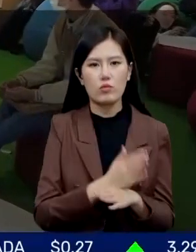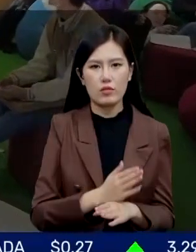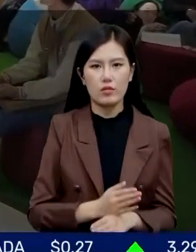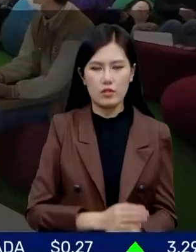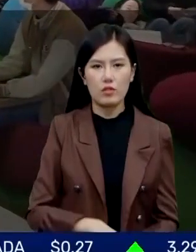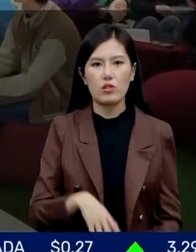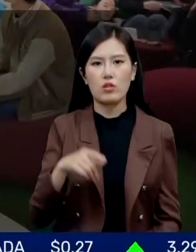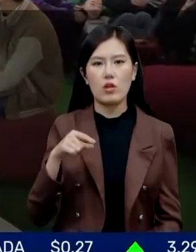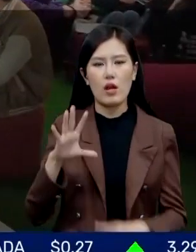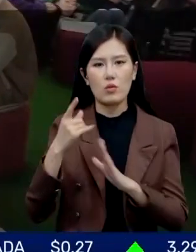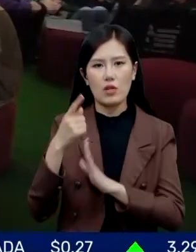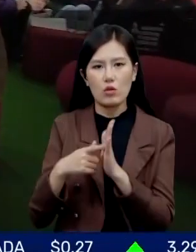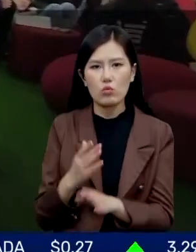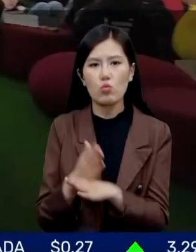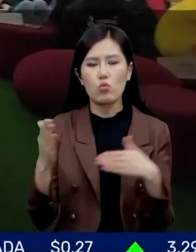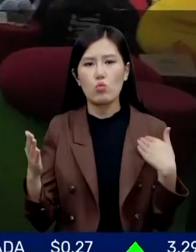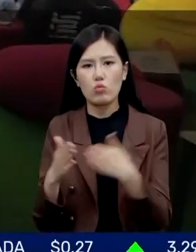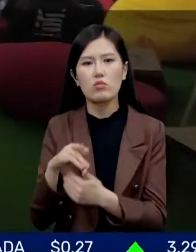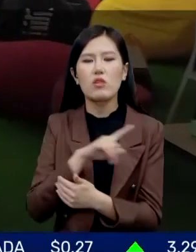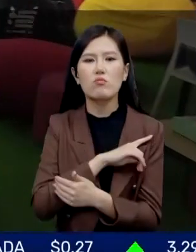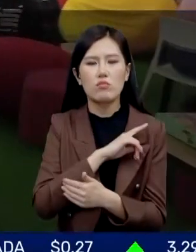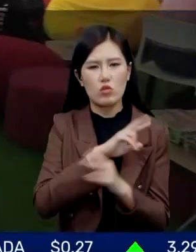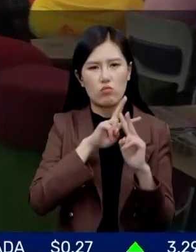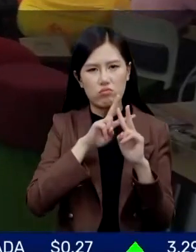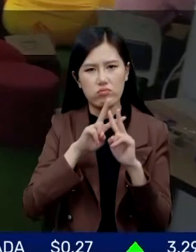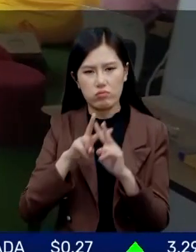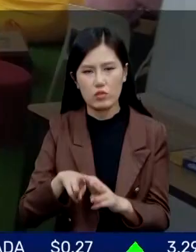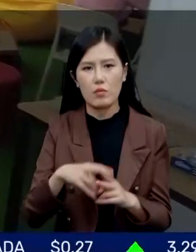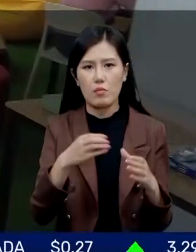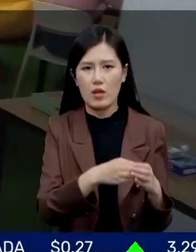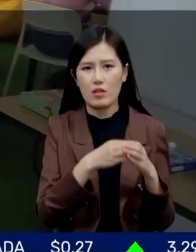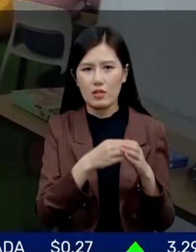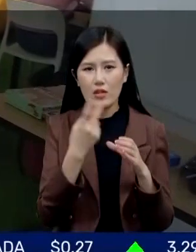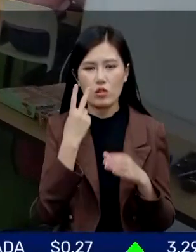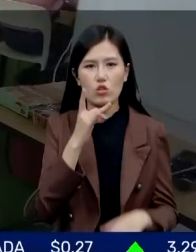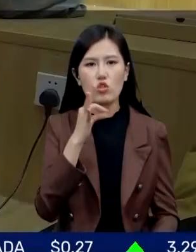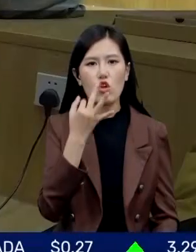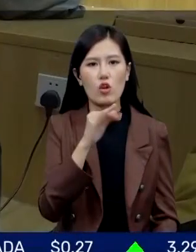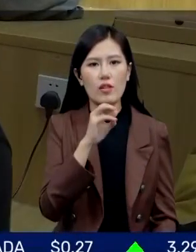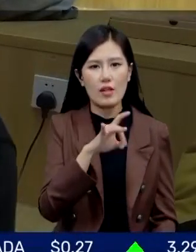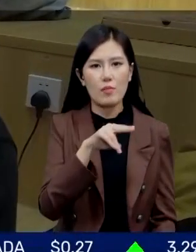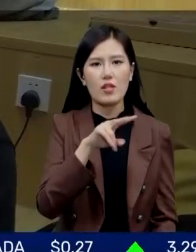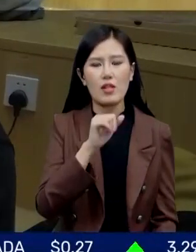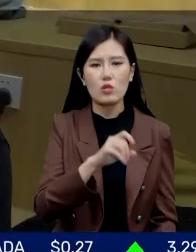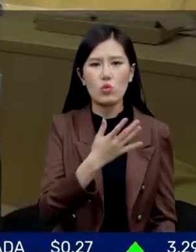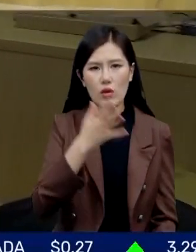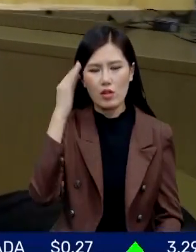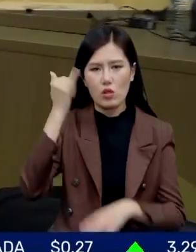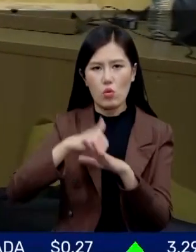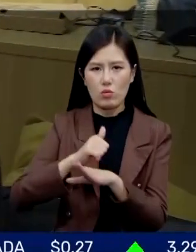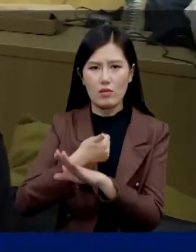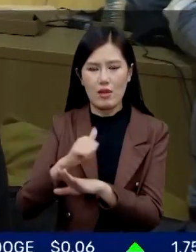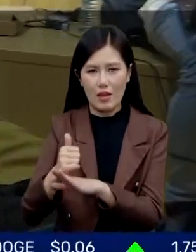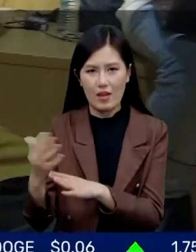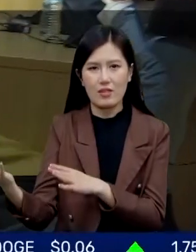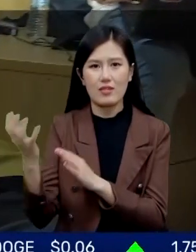Энэ сарын дусал зохион байгуулагдаж байгаа дата дуран хакатонд за тасралтгүй оролцсон багвал Reuters Plus. За тэд гаднаас ирж байгаа жуулчдаас илүү гадагшаа аялах